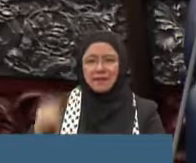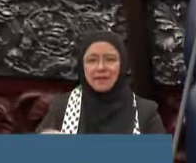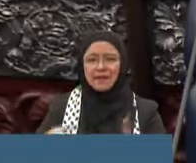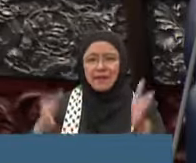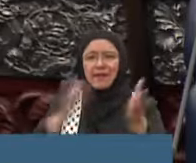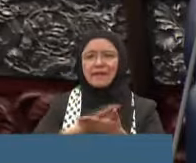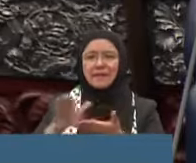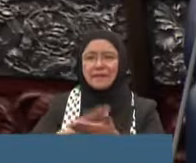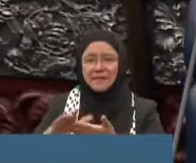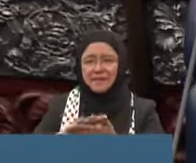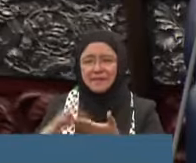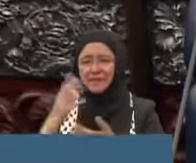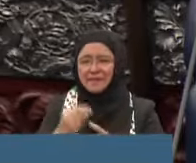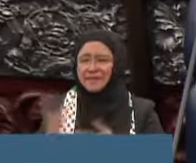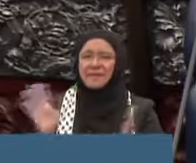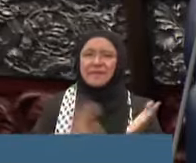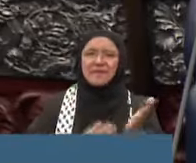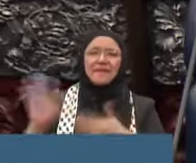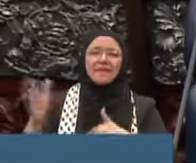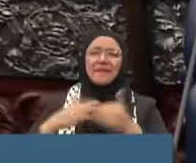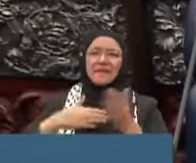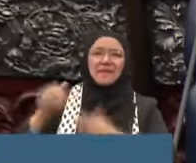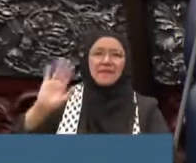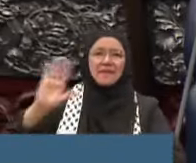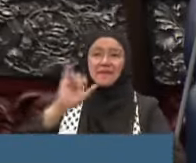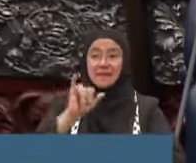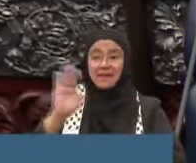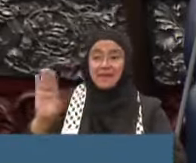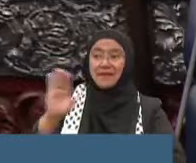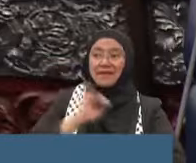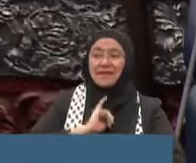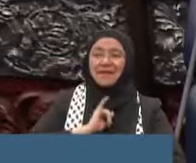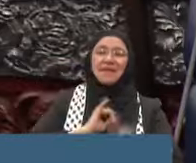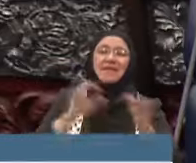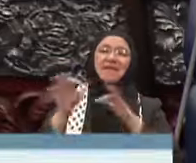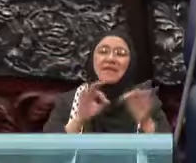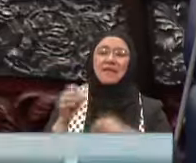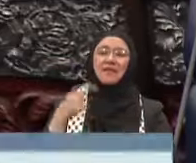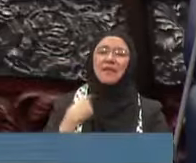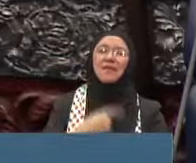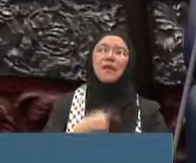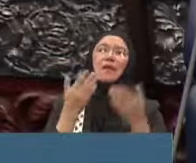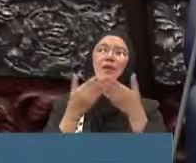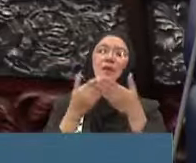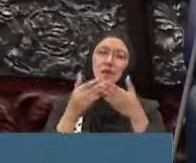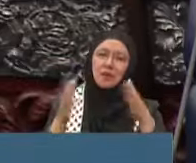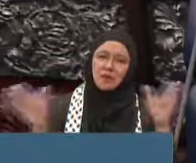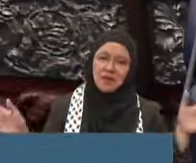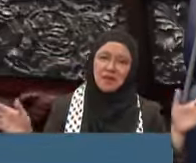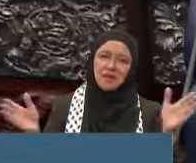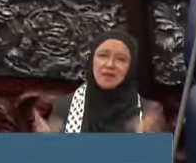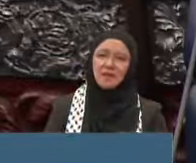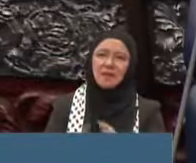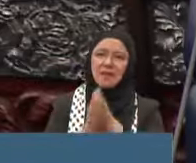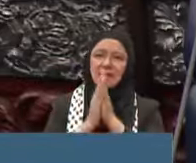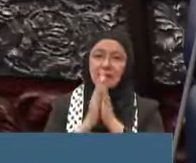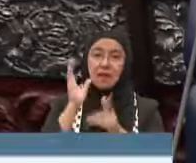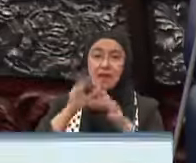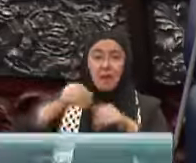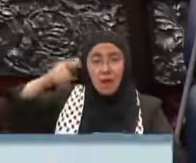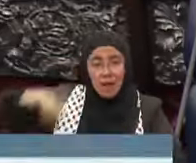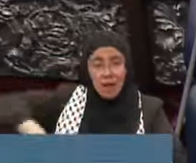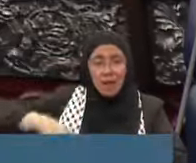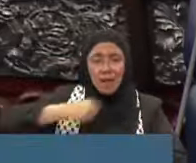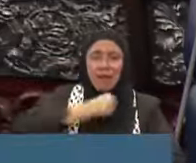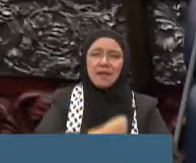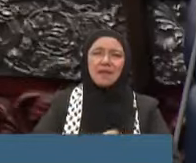jalan kita terbukalah kepada permohonan ya kalau ada berlaku lambat saya mohon maaf tapi kita ikut prosedur-prosedur